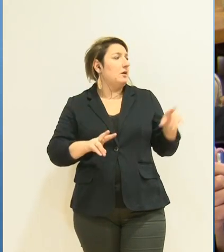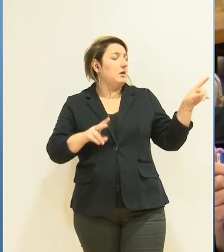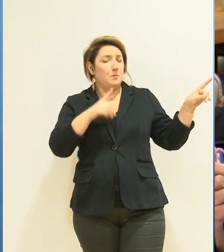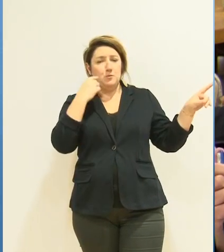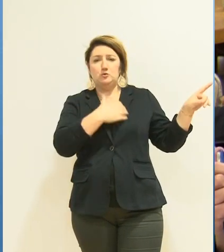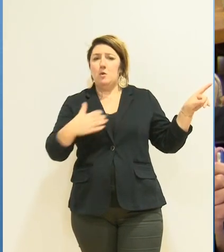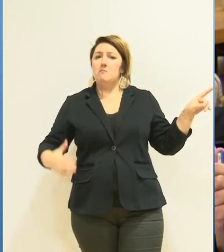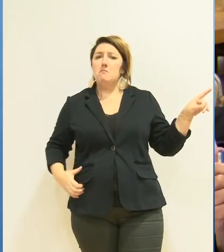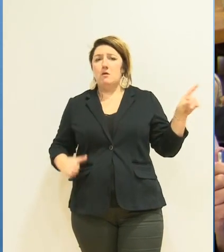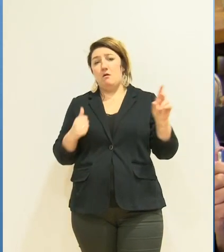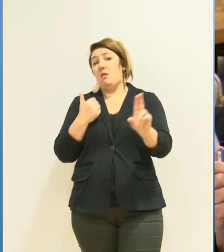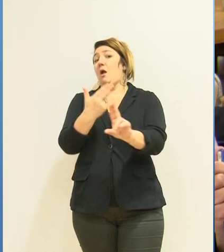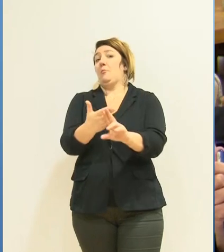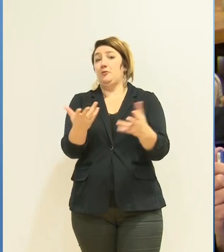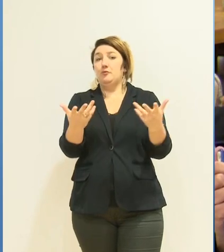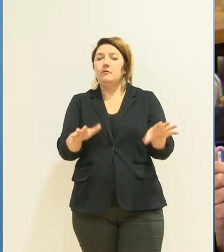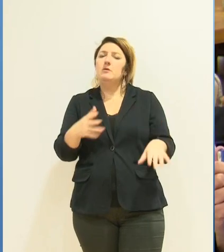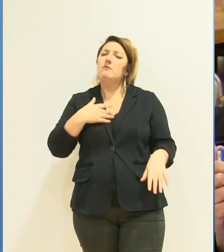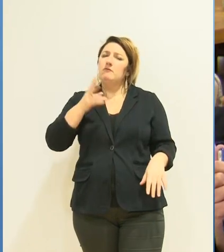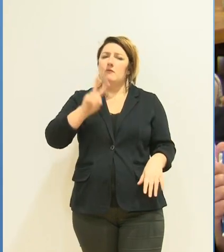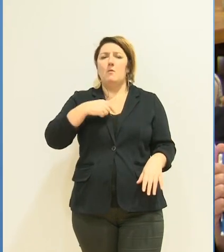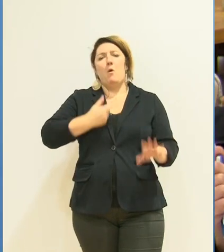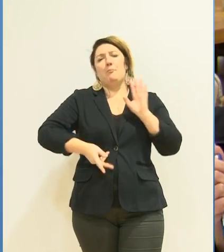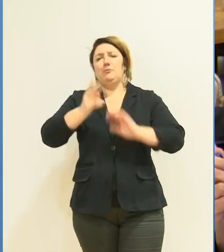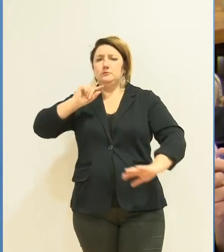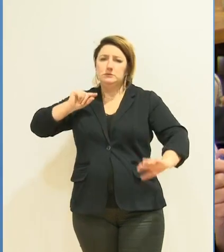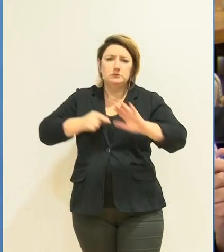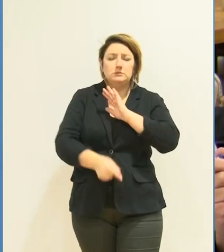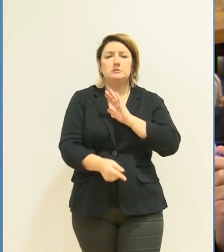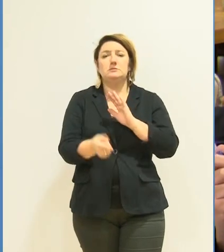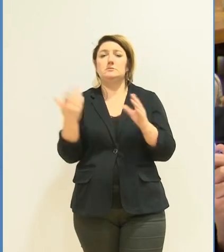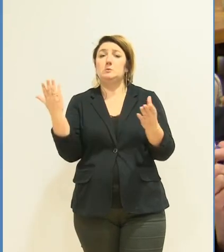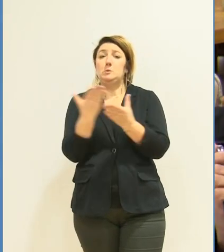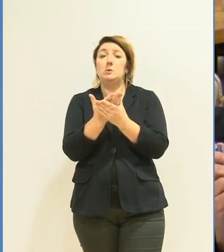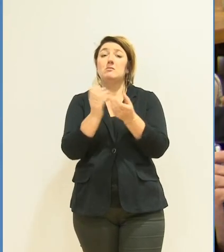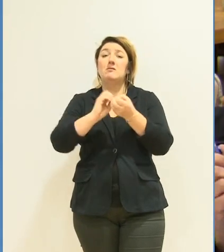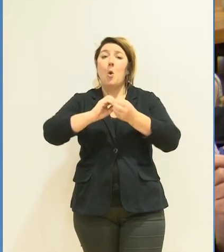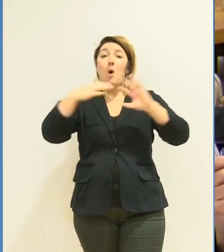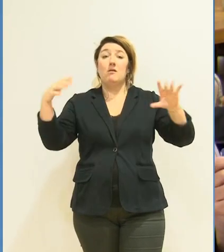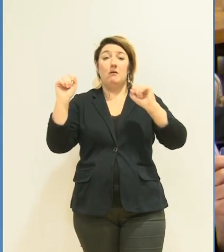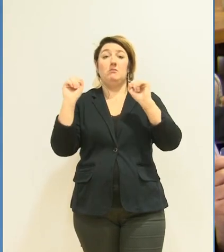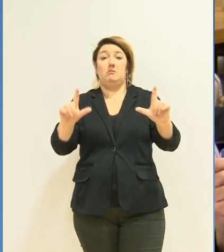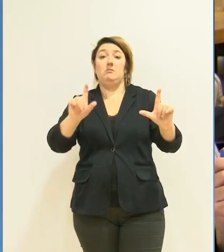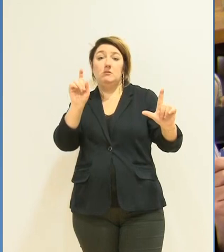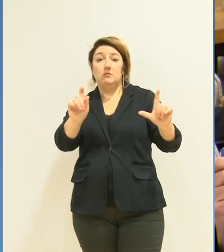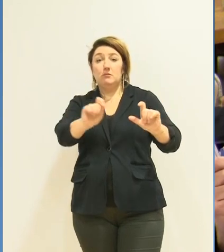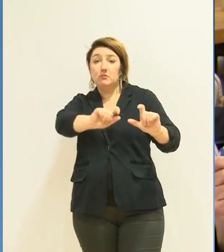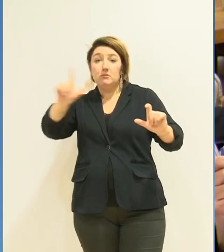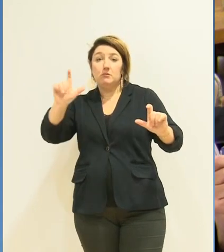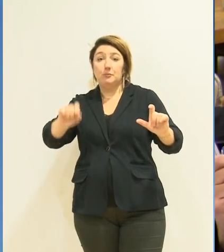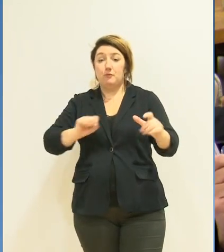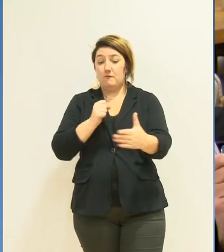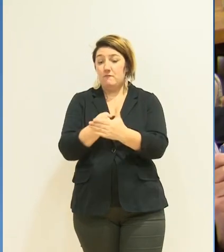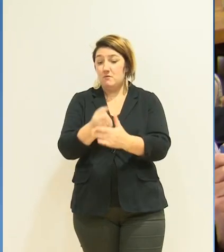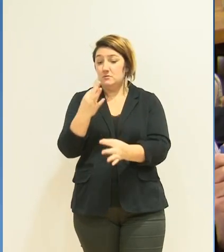j'irai beaucoup plus loin puisque les documents sont en ligne depuis la fin septembre c'est